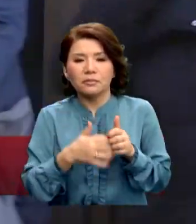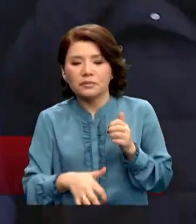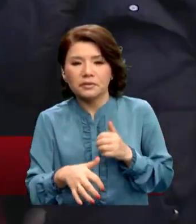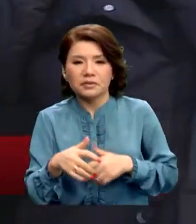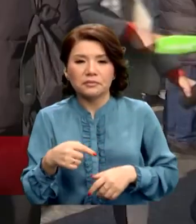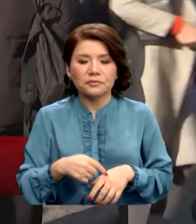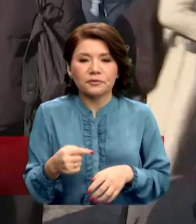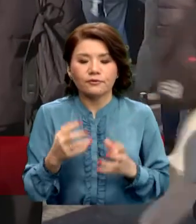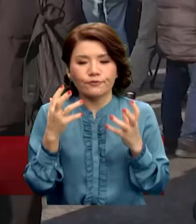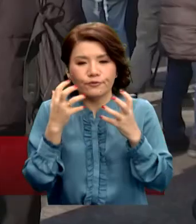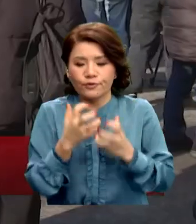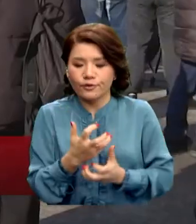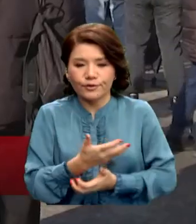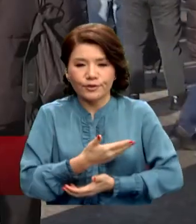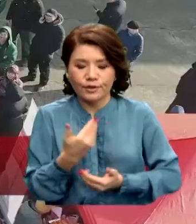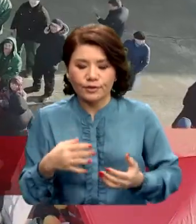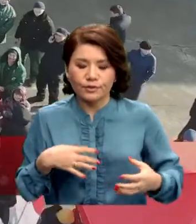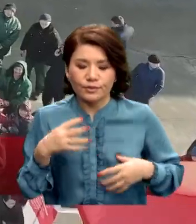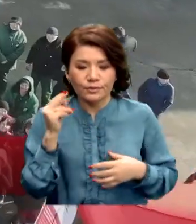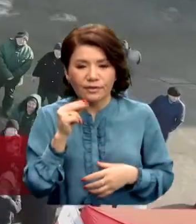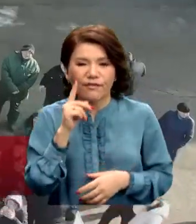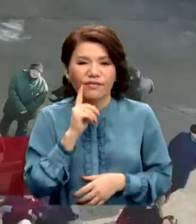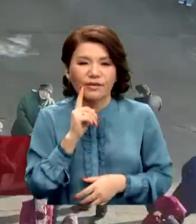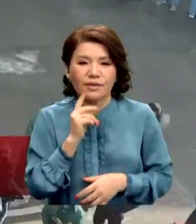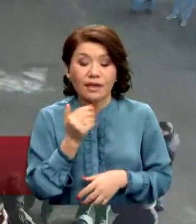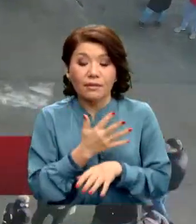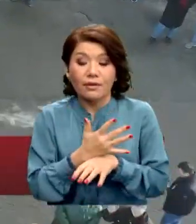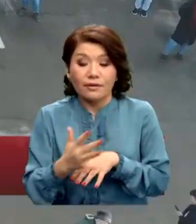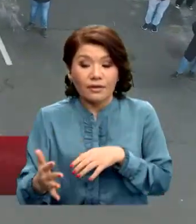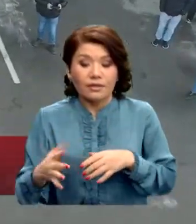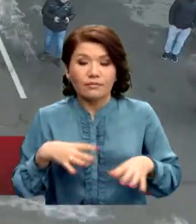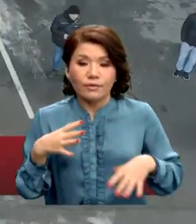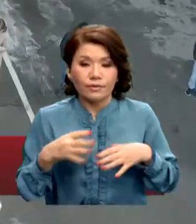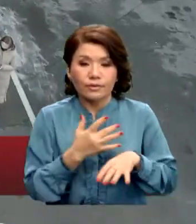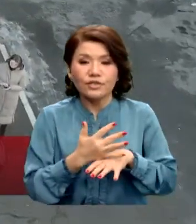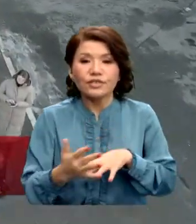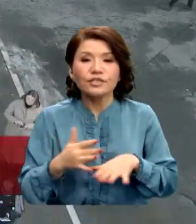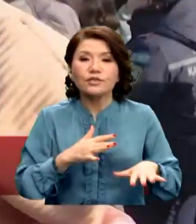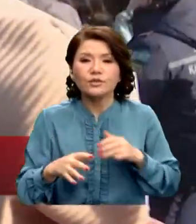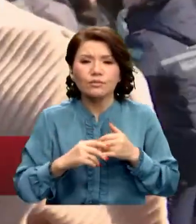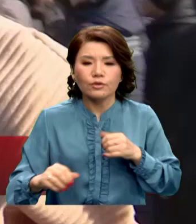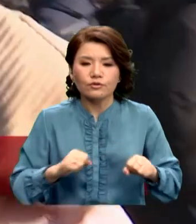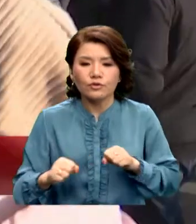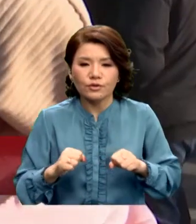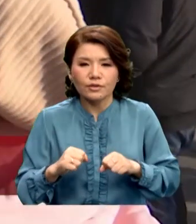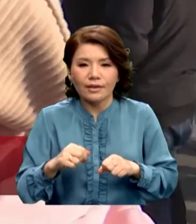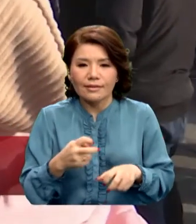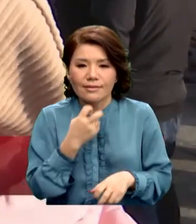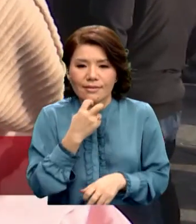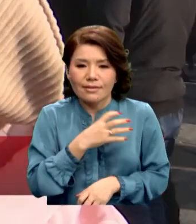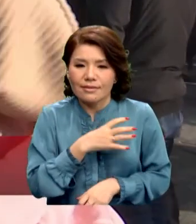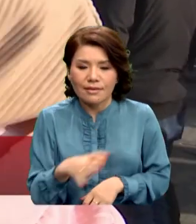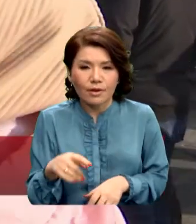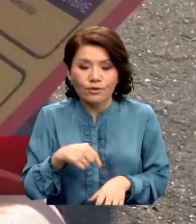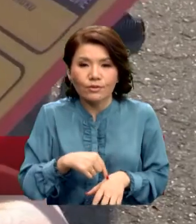не воспринимает учения всерьез. Но это пока. После прохождения через симулятор землетрясения горожанам стало не до смеха.